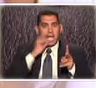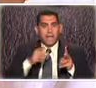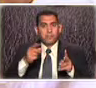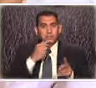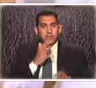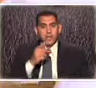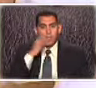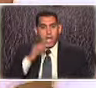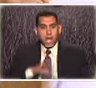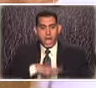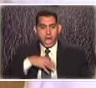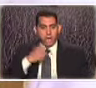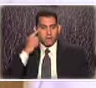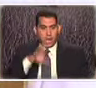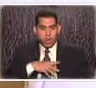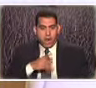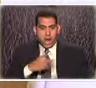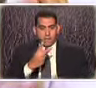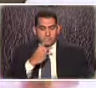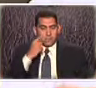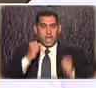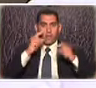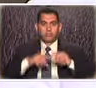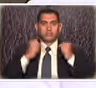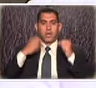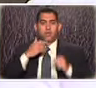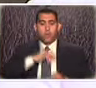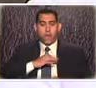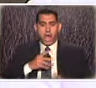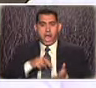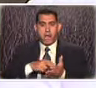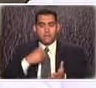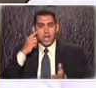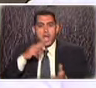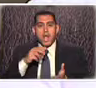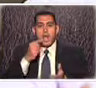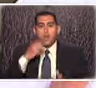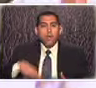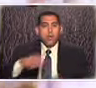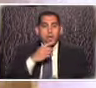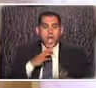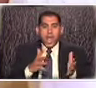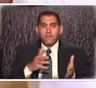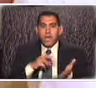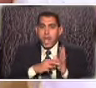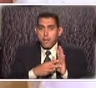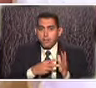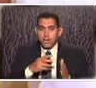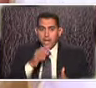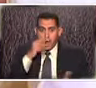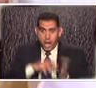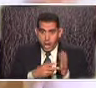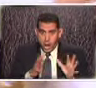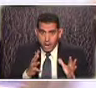يحاول ان يغلفها صوره القوه النفس البشريه احيانا عندما تخاف ماذا تفعل تبالغ في اظهار